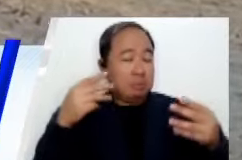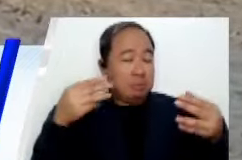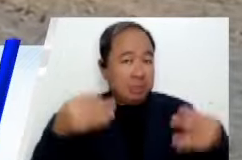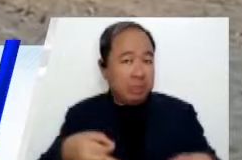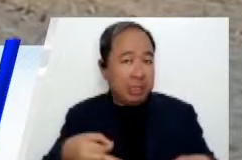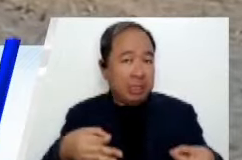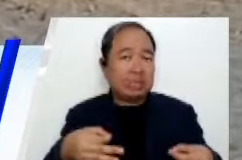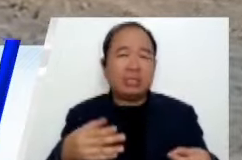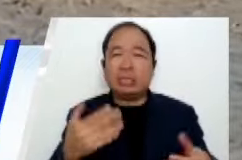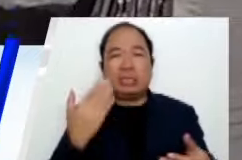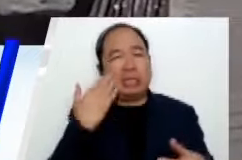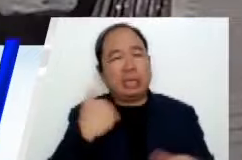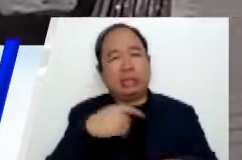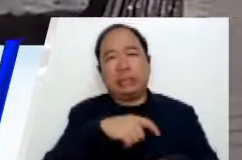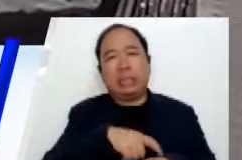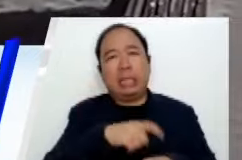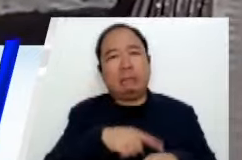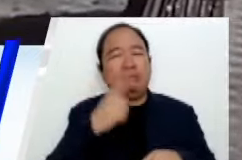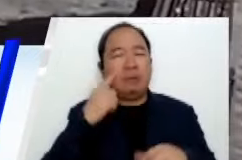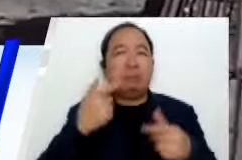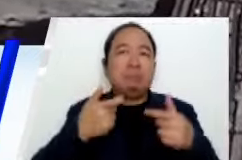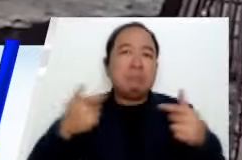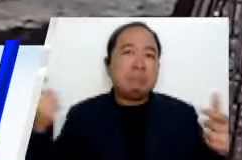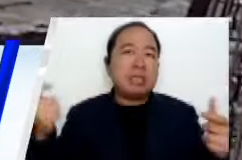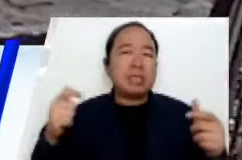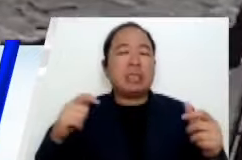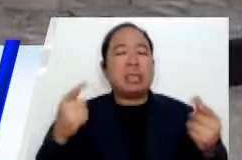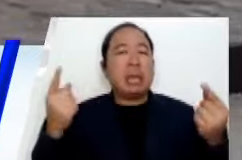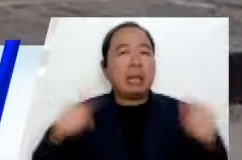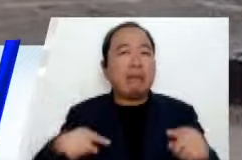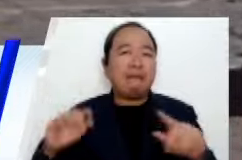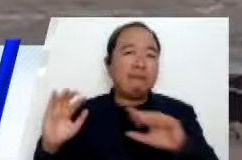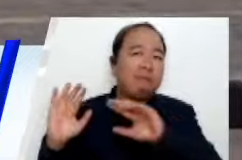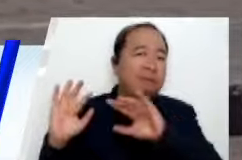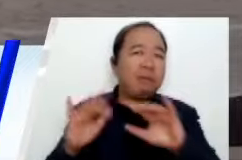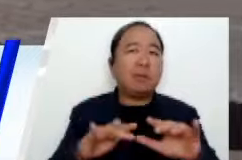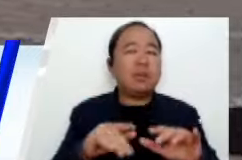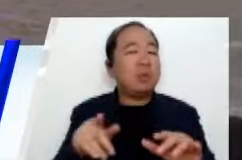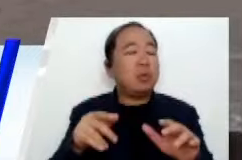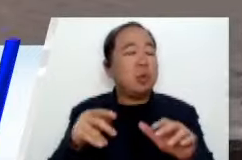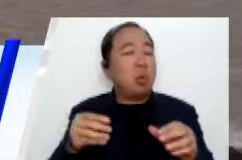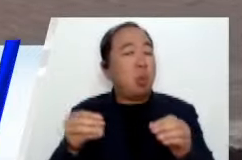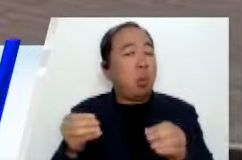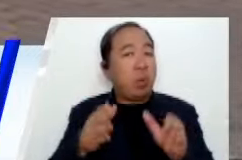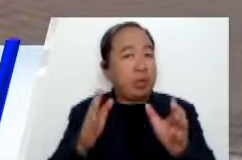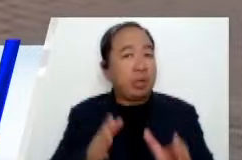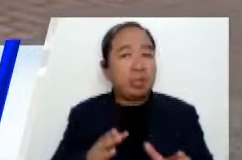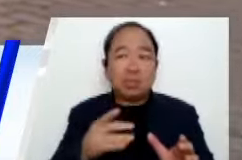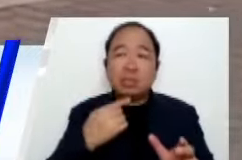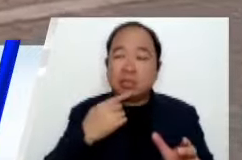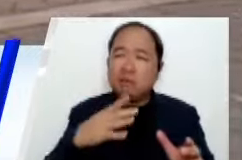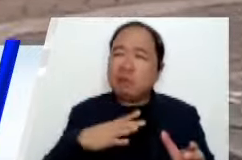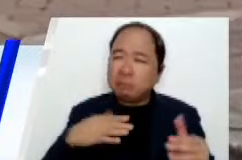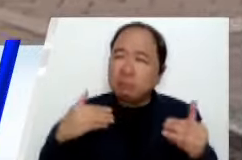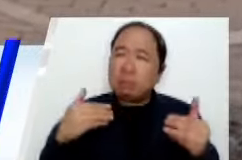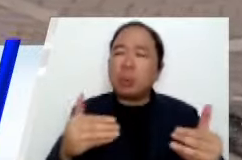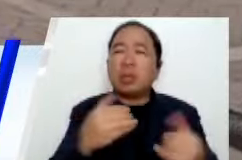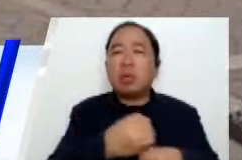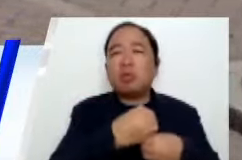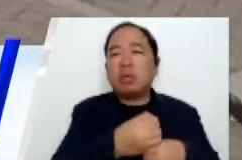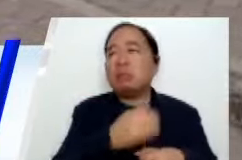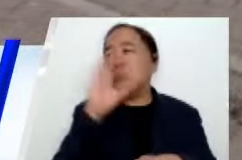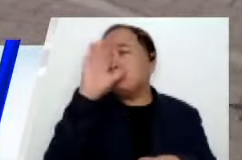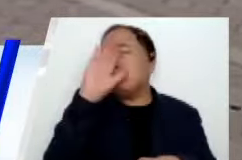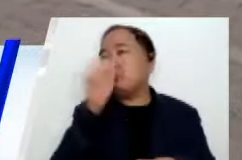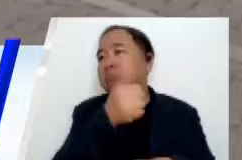panahon para sa ganun kalaking event. Ang sagot umano ng organizer, tuloy ang rally at maghahanap sila ng ibang venue.